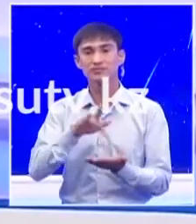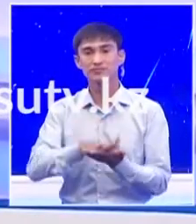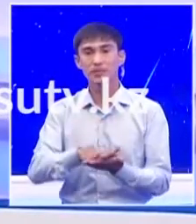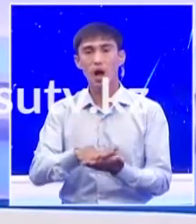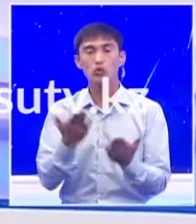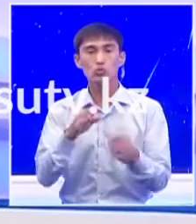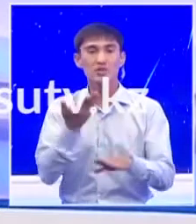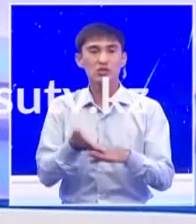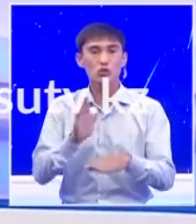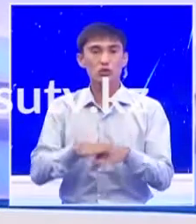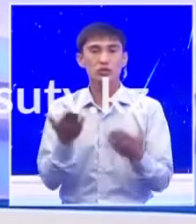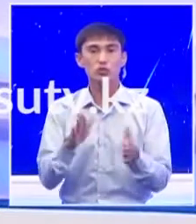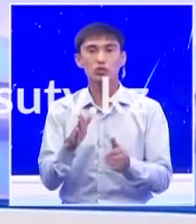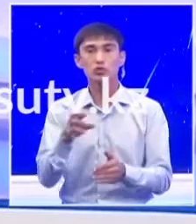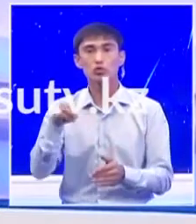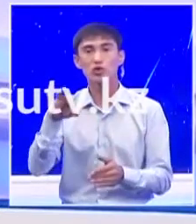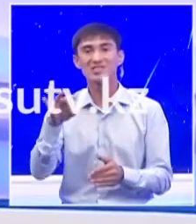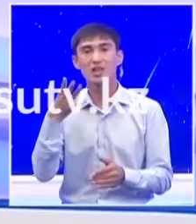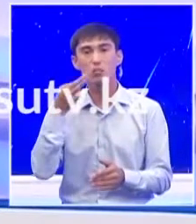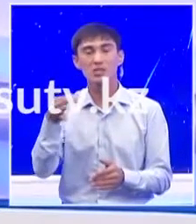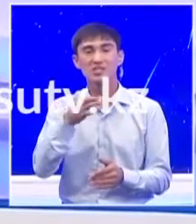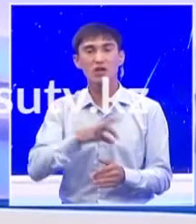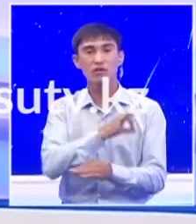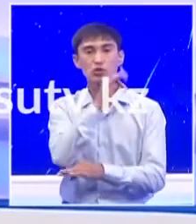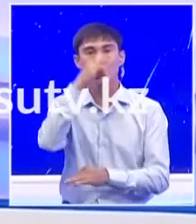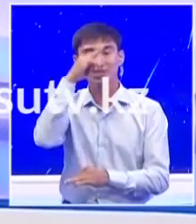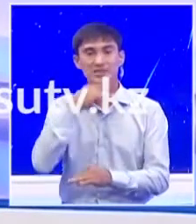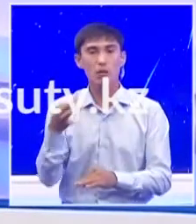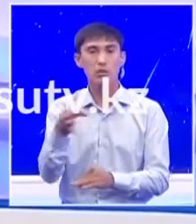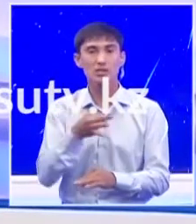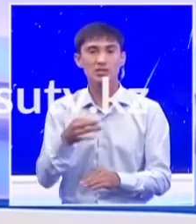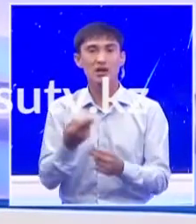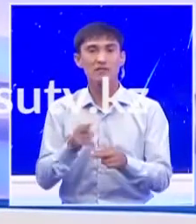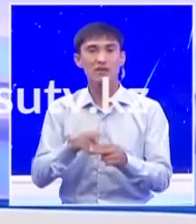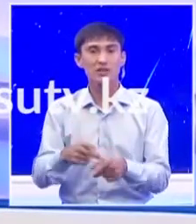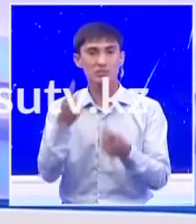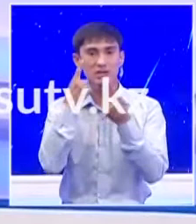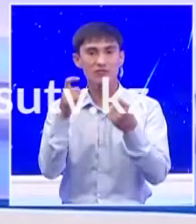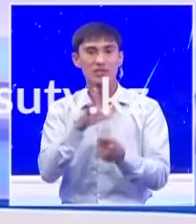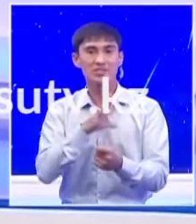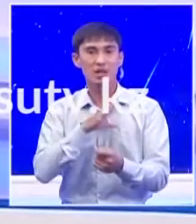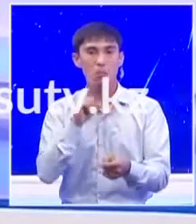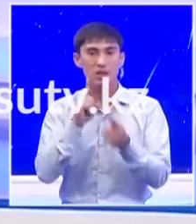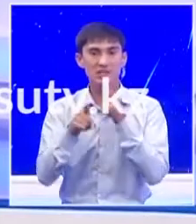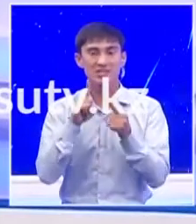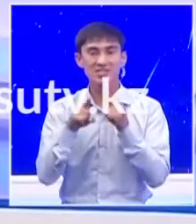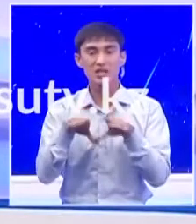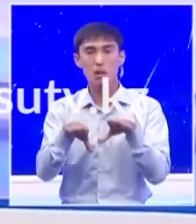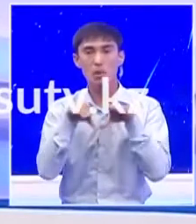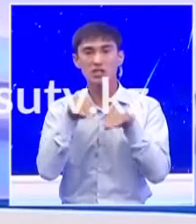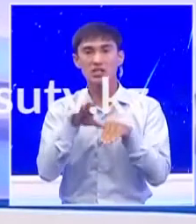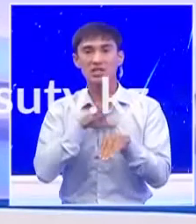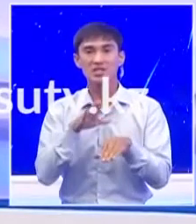тяжелая ситуация отмечается в Туркестанской, Алматинской и Восточно-Казахстанской областях. Об этом стало известно на пленарном заседании